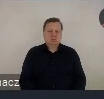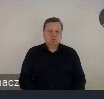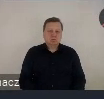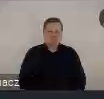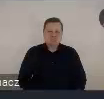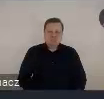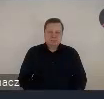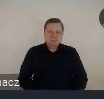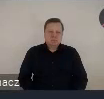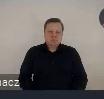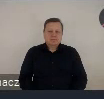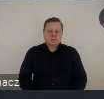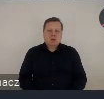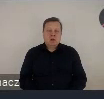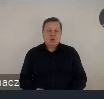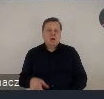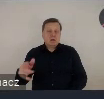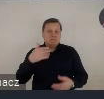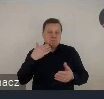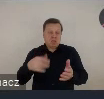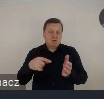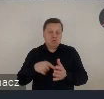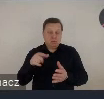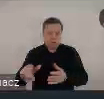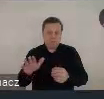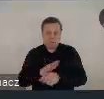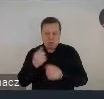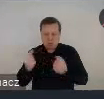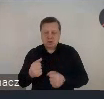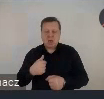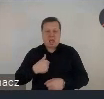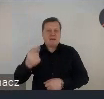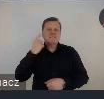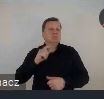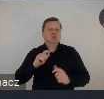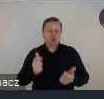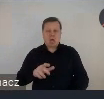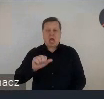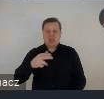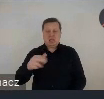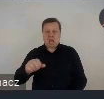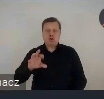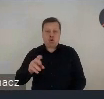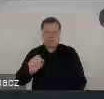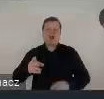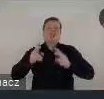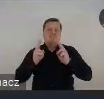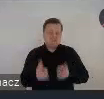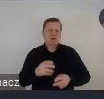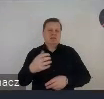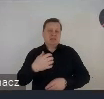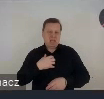I na podstawie tego pełnomocnictwa my wiemy, że tak, pani Anna Nowak rzeczywiście jest dyrektorem biura cechu i